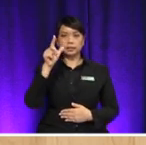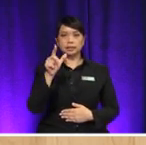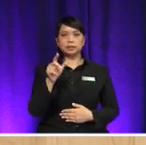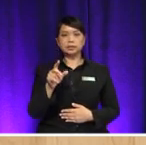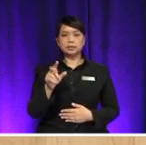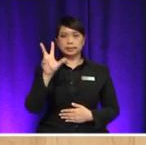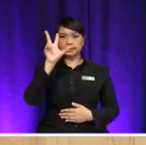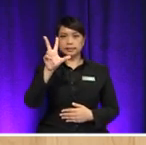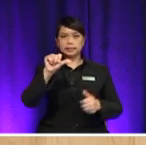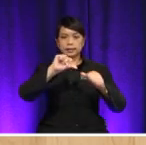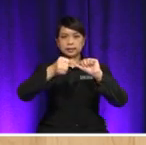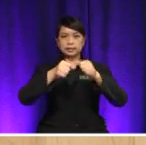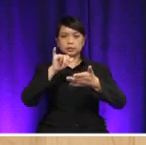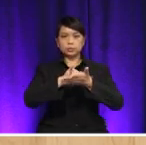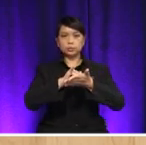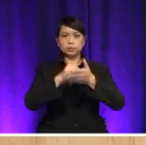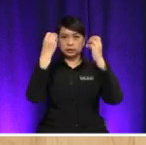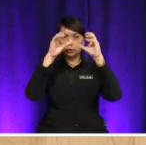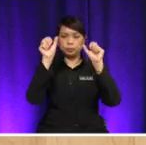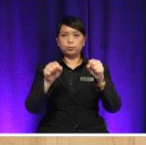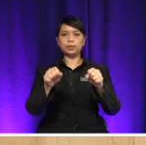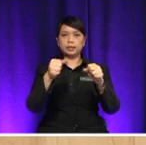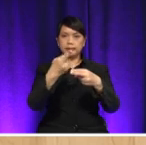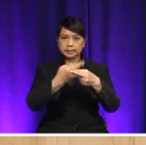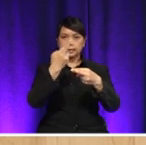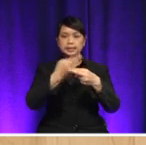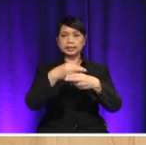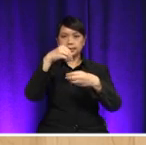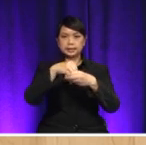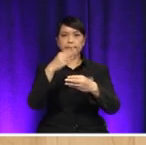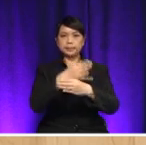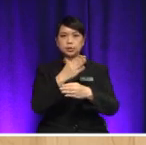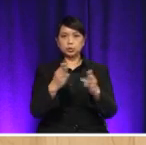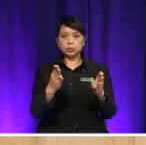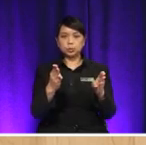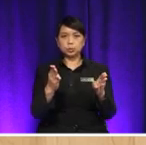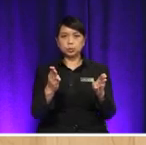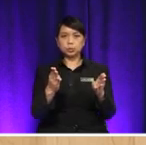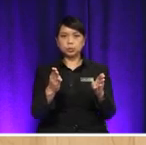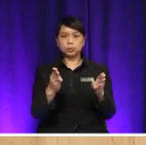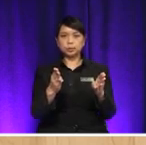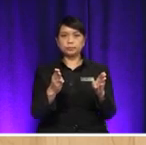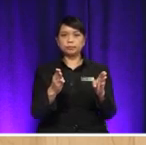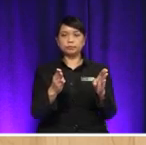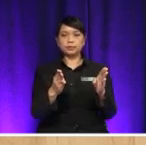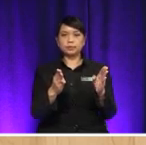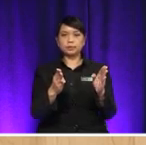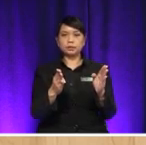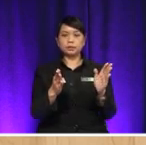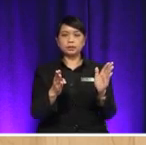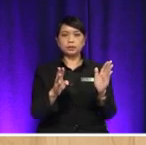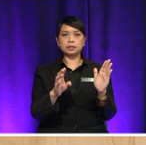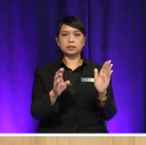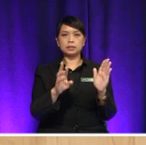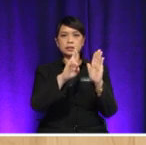nih Oke saya boleh ringkaskan dia ke dalam bentuk bentuk rajah macam Kenapa